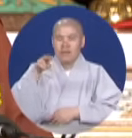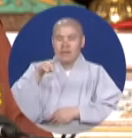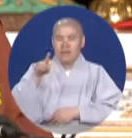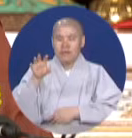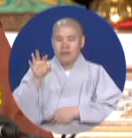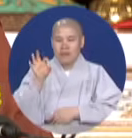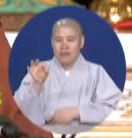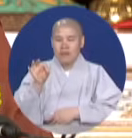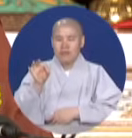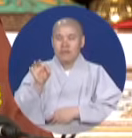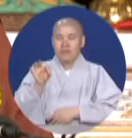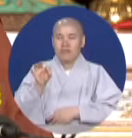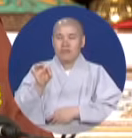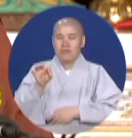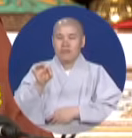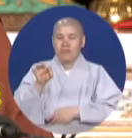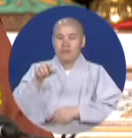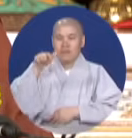중생상